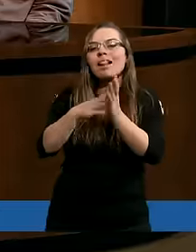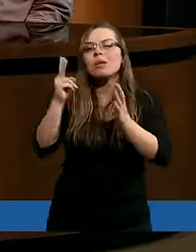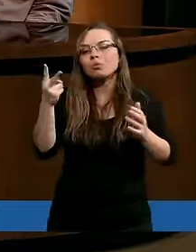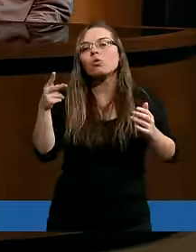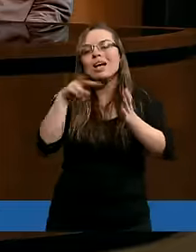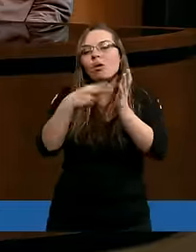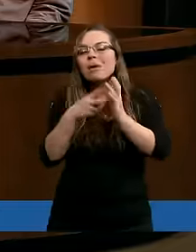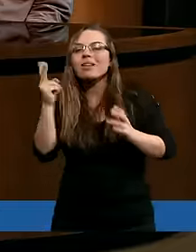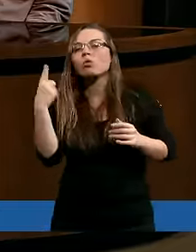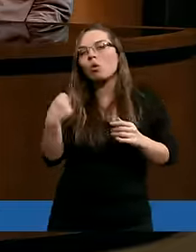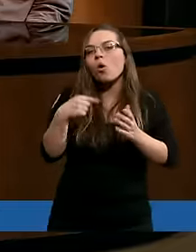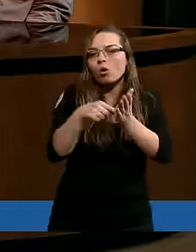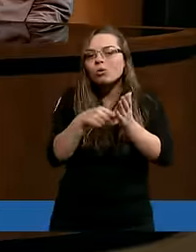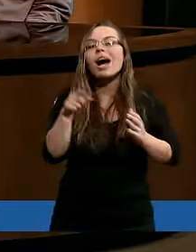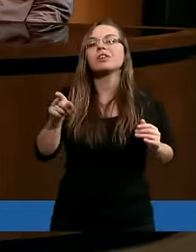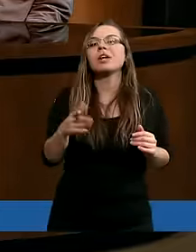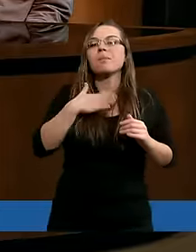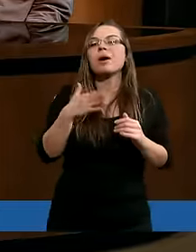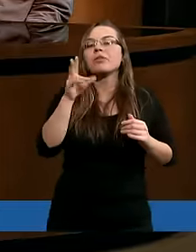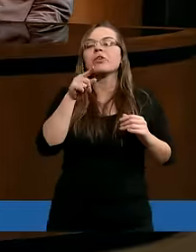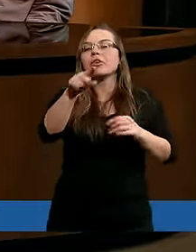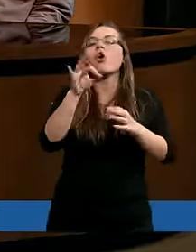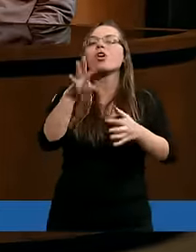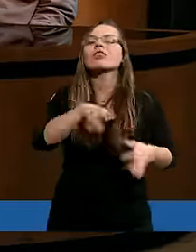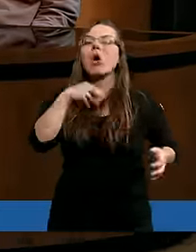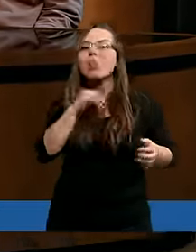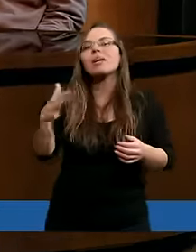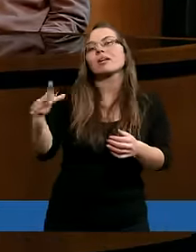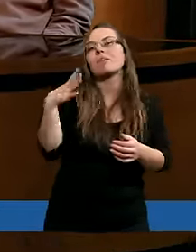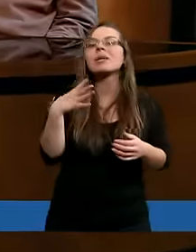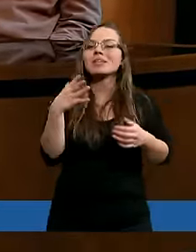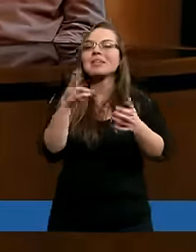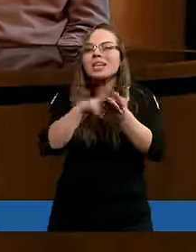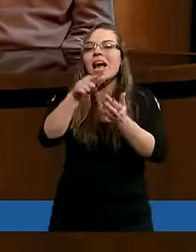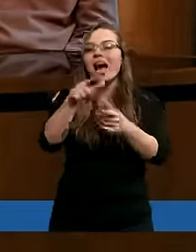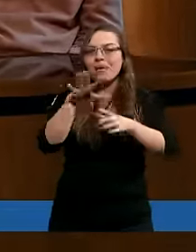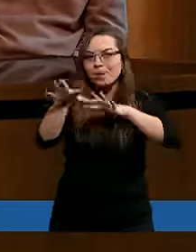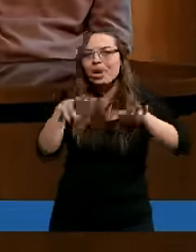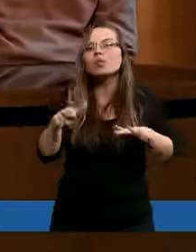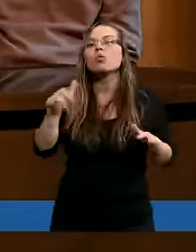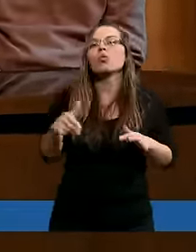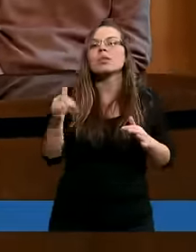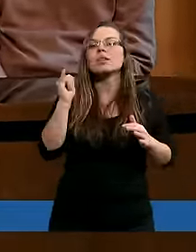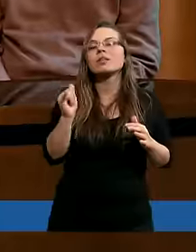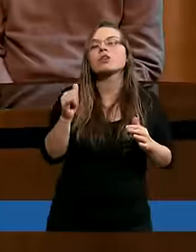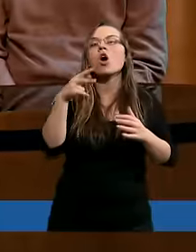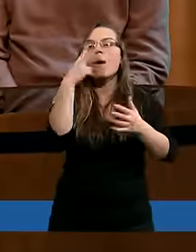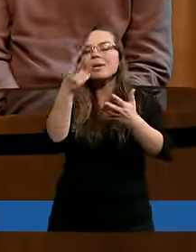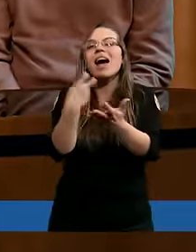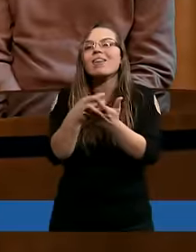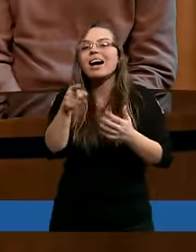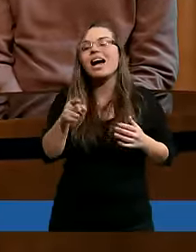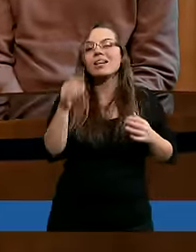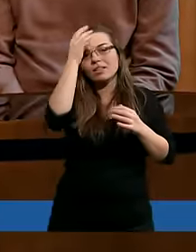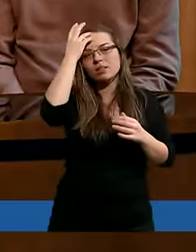bohaterów drugiego planu, takich jak na przykład Symeon czy Anna, którzy w świątyni byli, modlili się i tak naprawdę poza jedną wzmianką w Ewangelii podejrzewam,